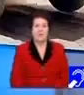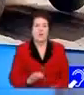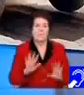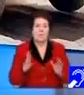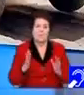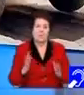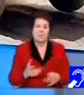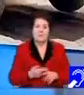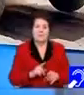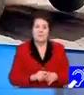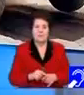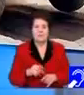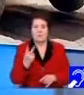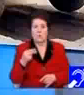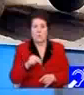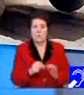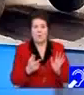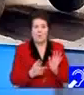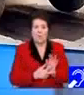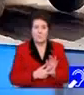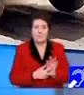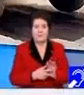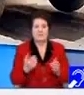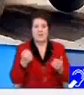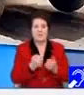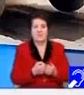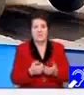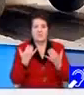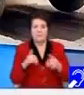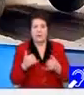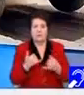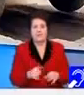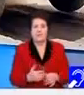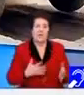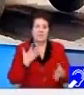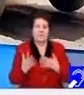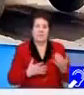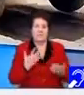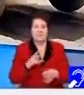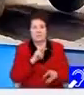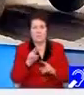Momente inedite la raliul Dakar 2018, accidente spectaculoase și adrenalină pură.